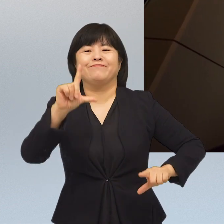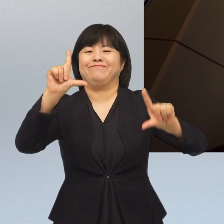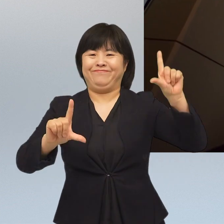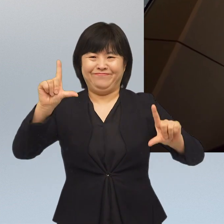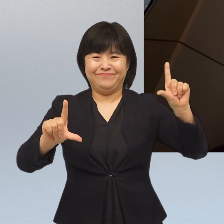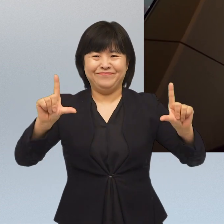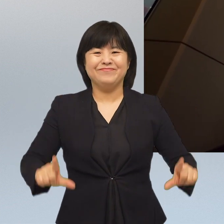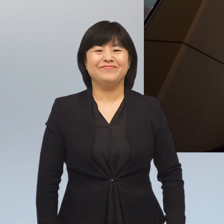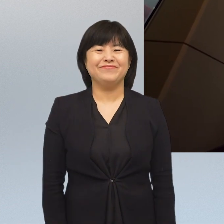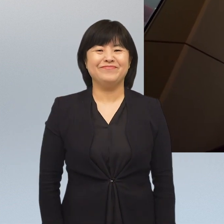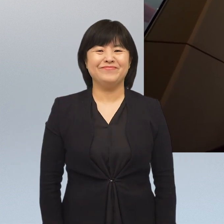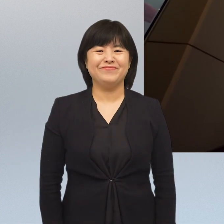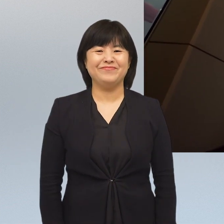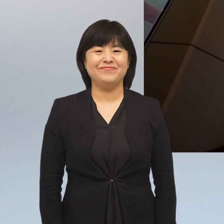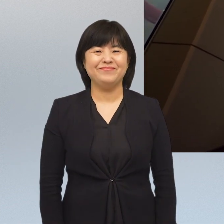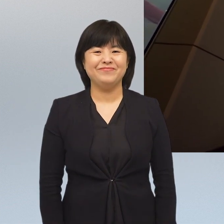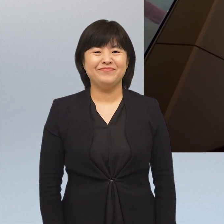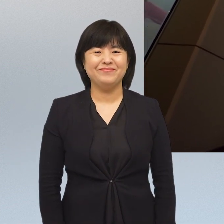실용성도 갖추고 있다.